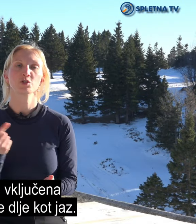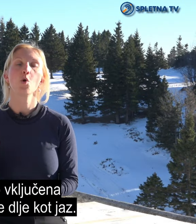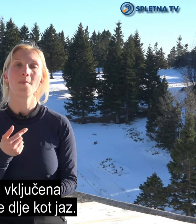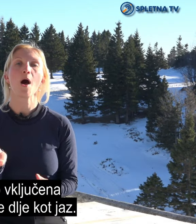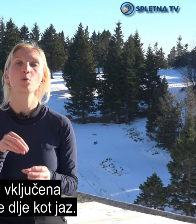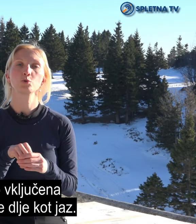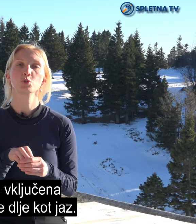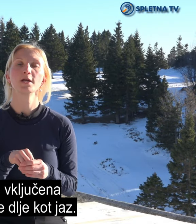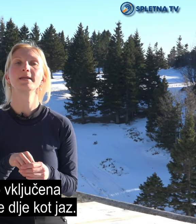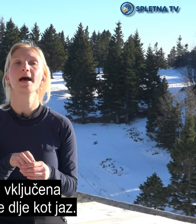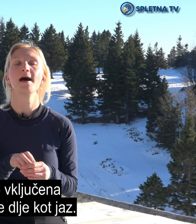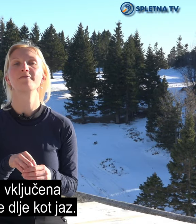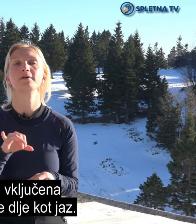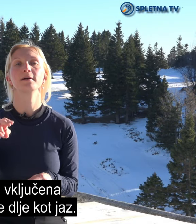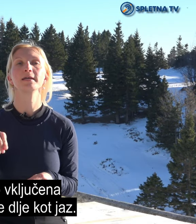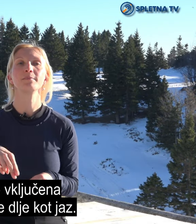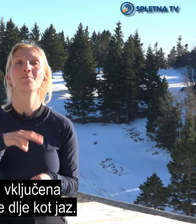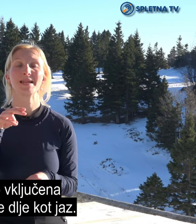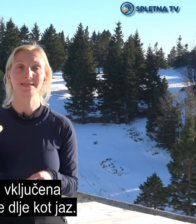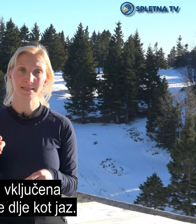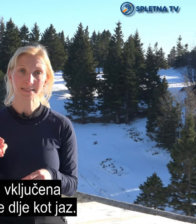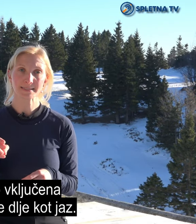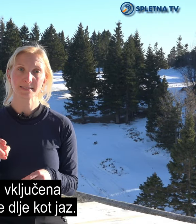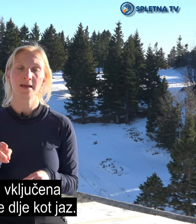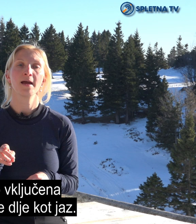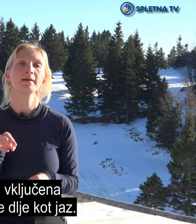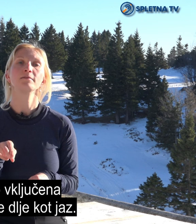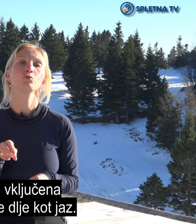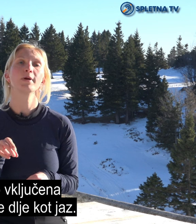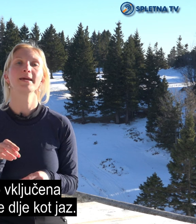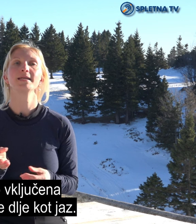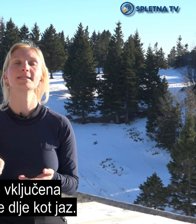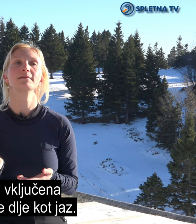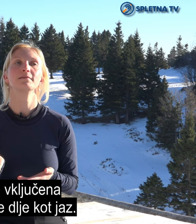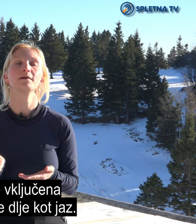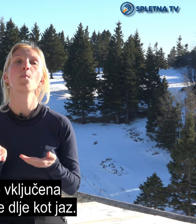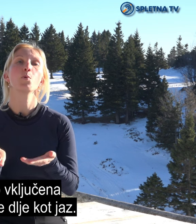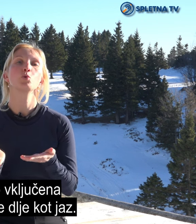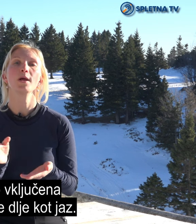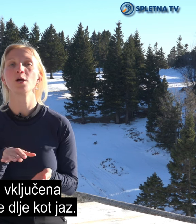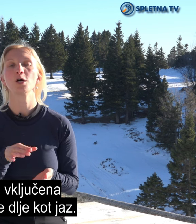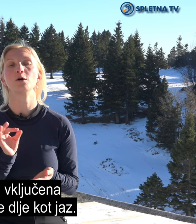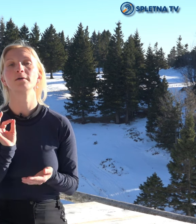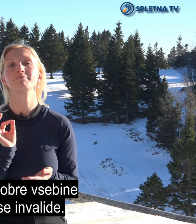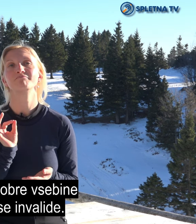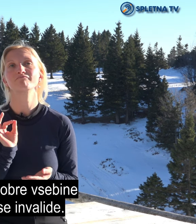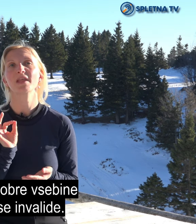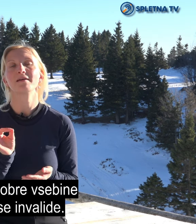Dolgo sva že oba vključena v In Planinec in tukaj res